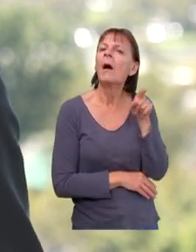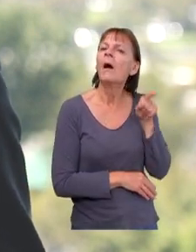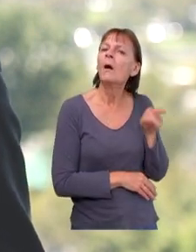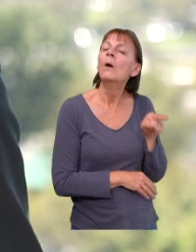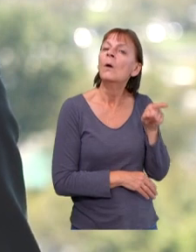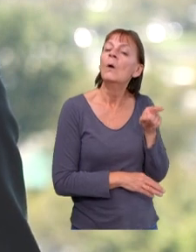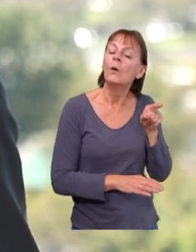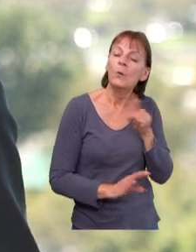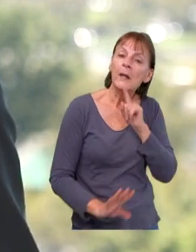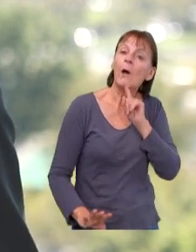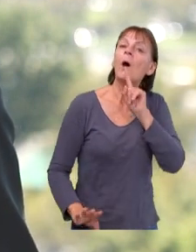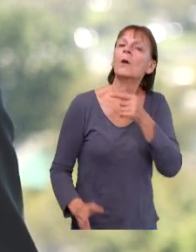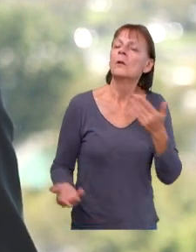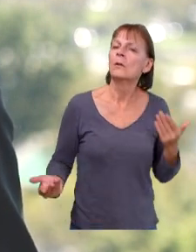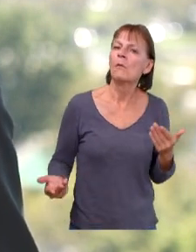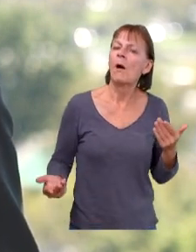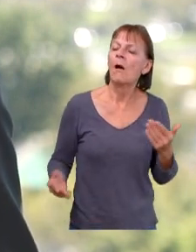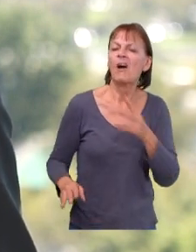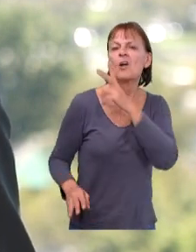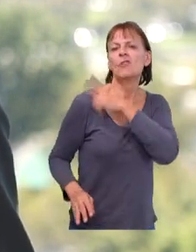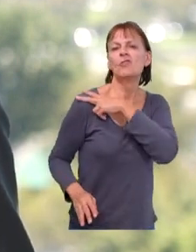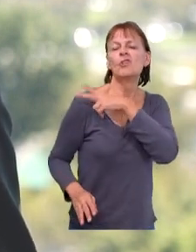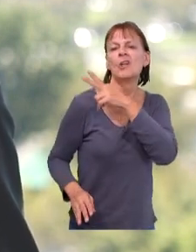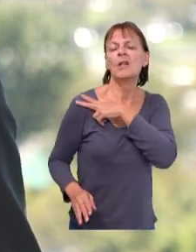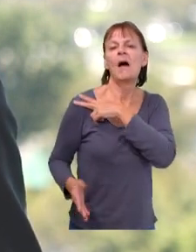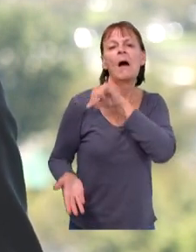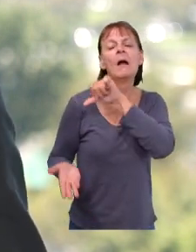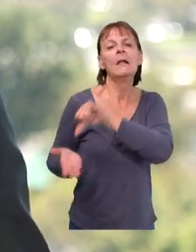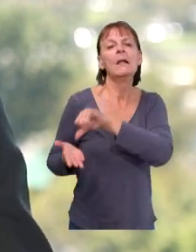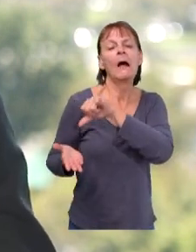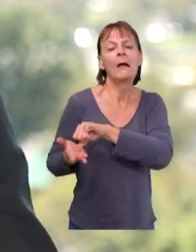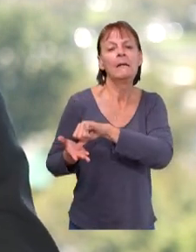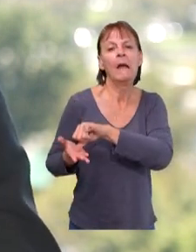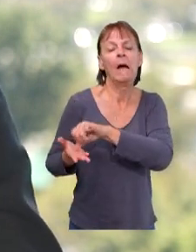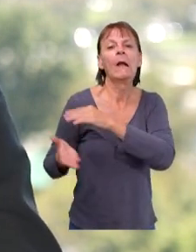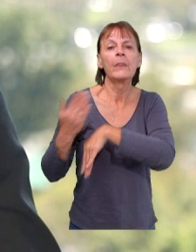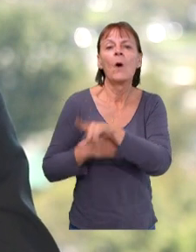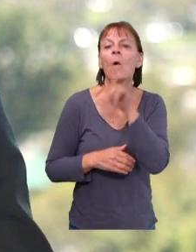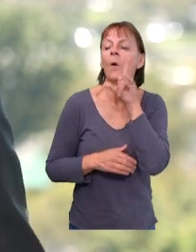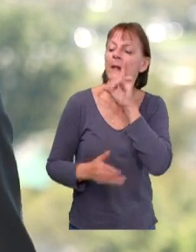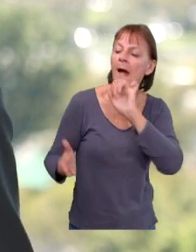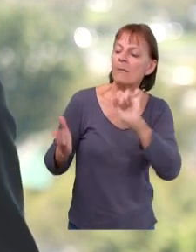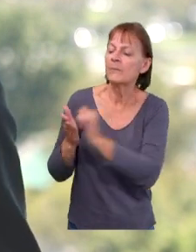ordonné l'élimination d'un général iranien sur le sol irakien.